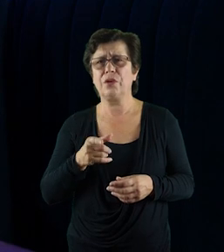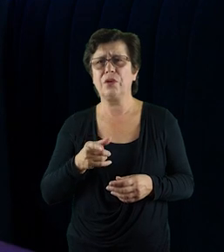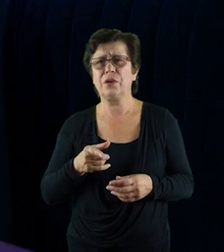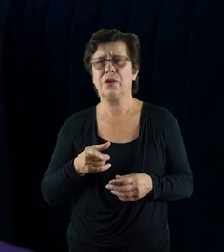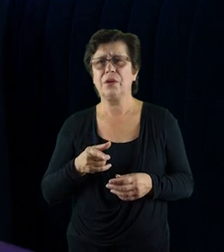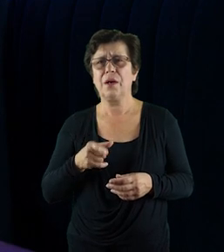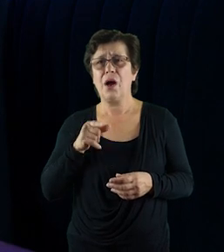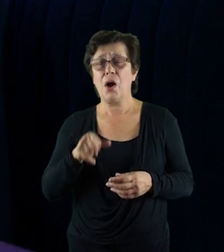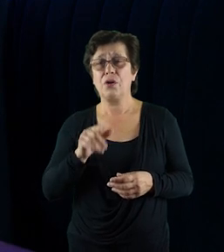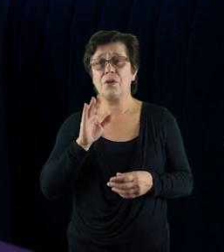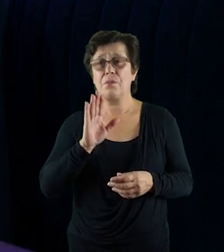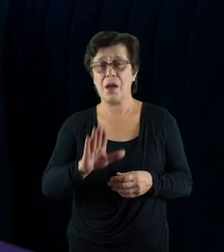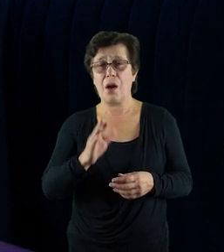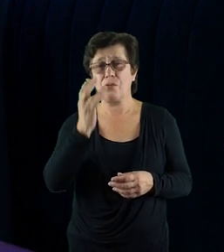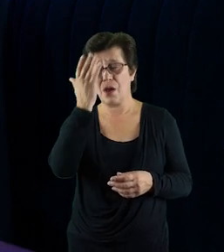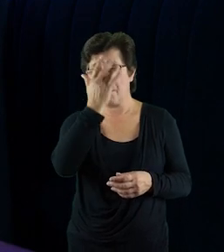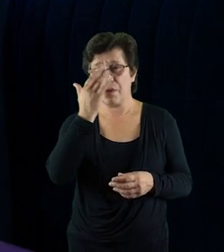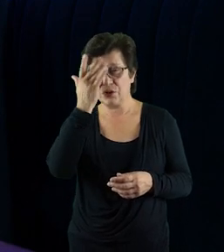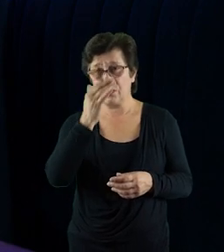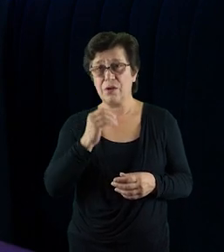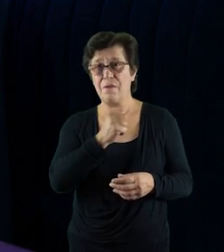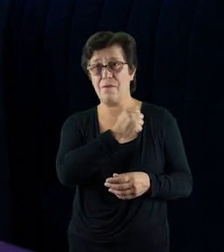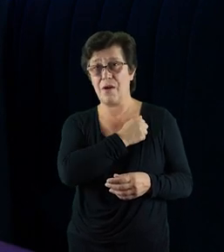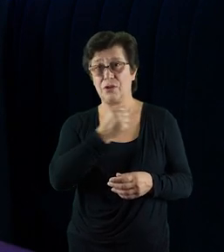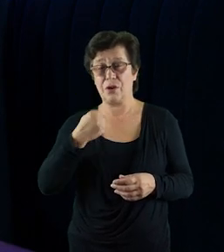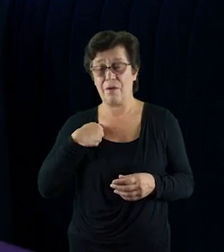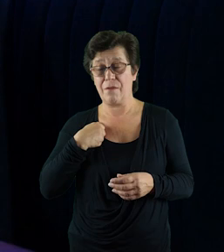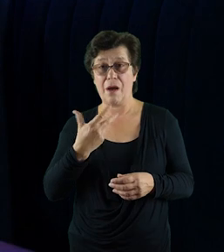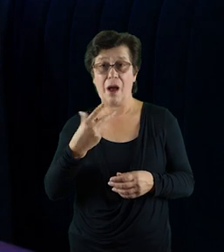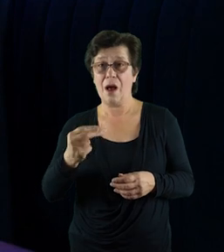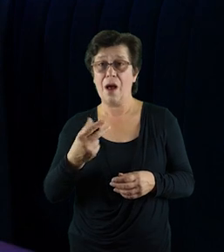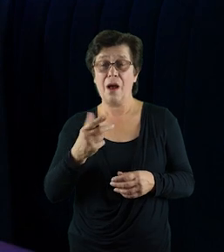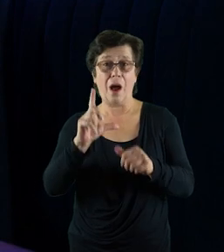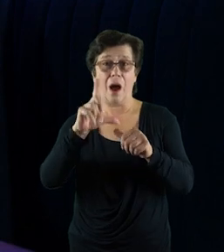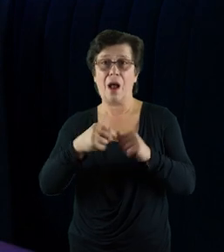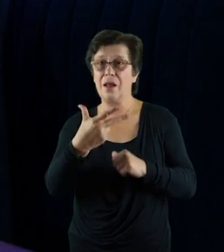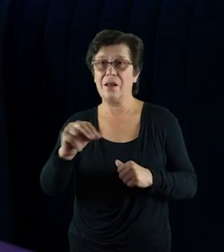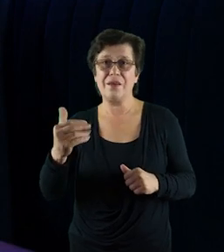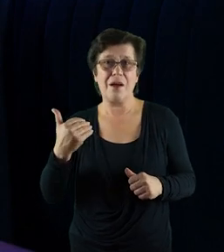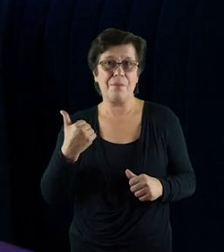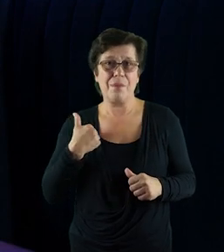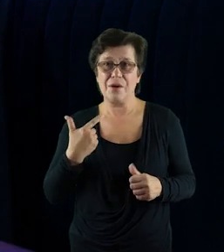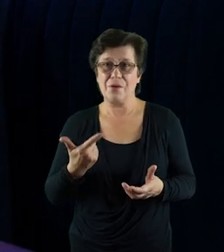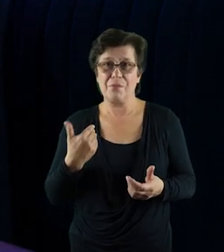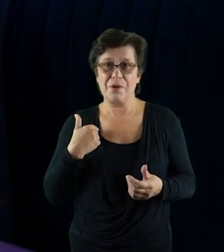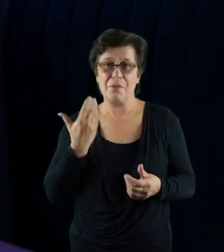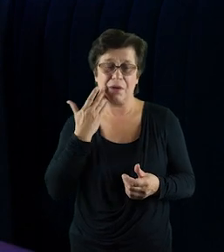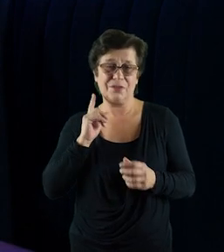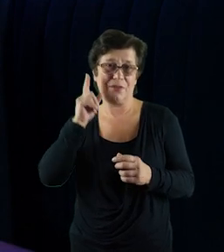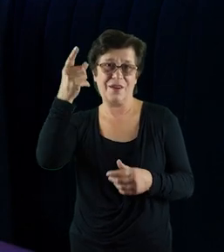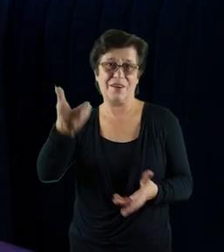On miał na myśli getto warszawskie i wcale nie będąc w Warszawie, będąc bardzo daleko od